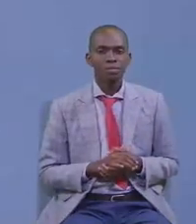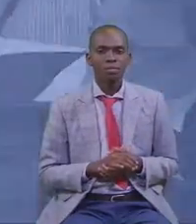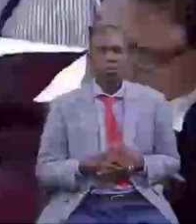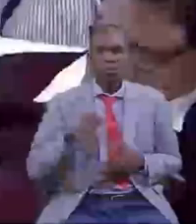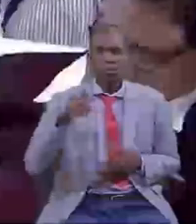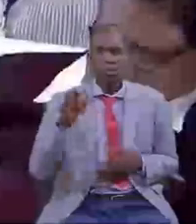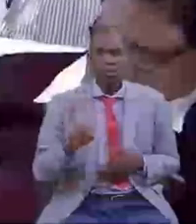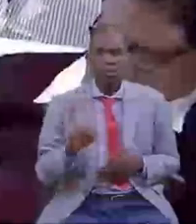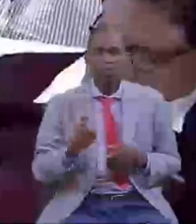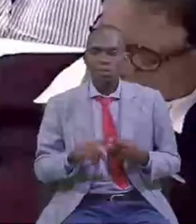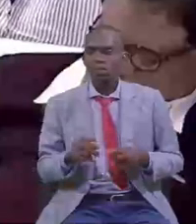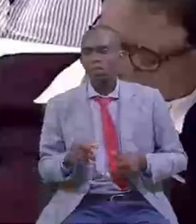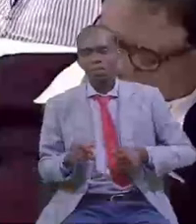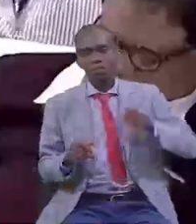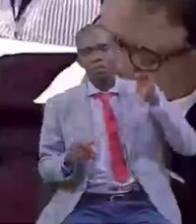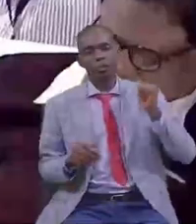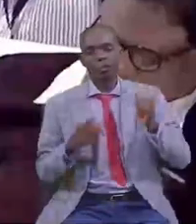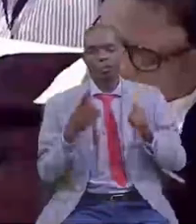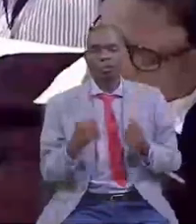Tu dois refuser le diable.